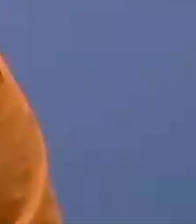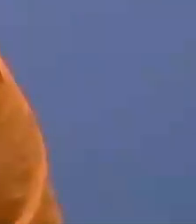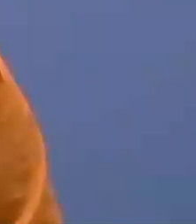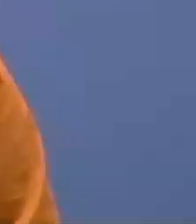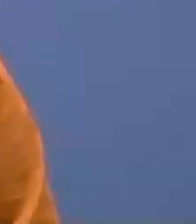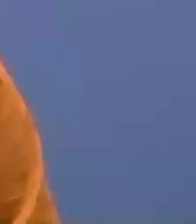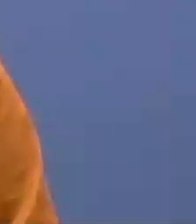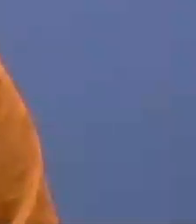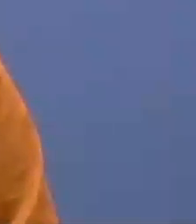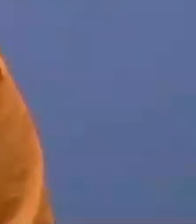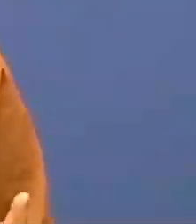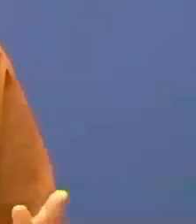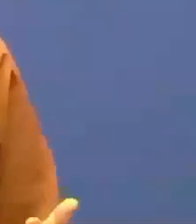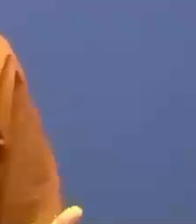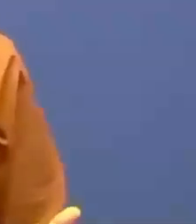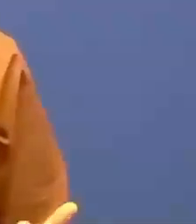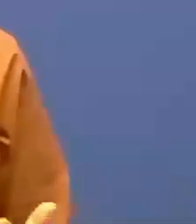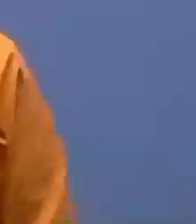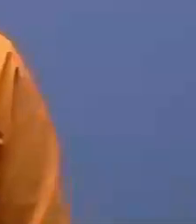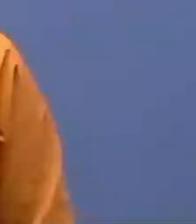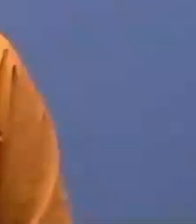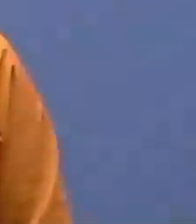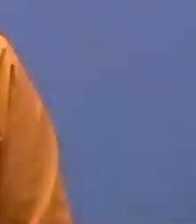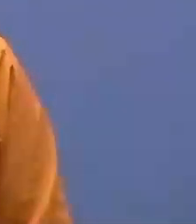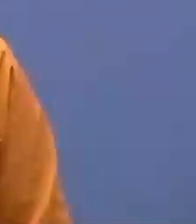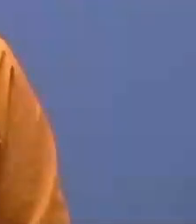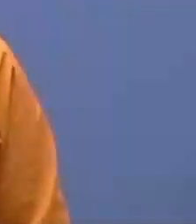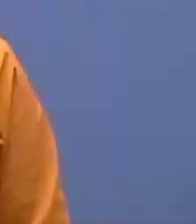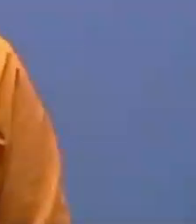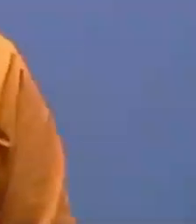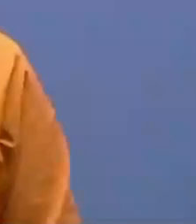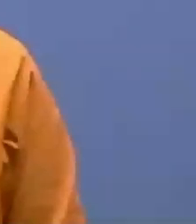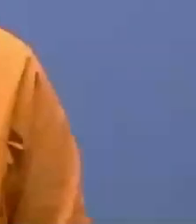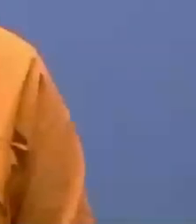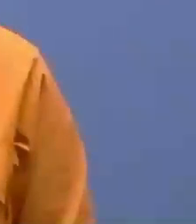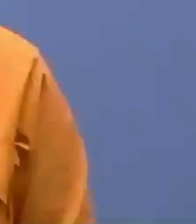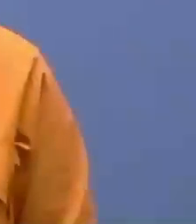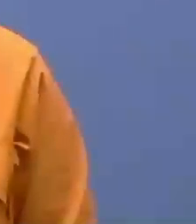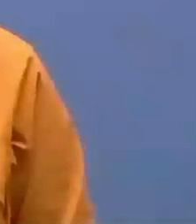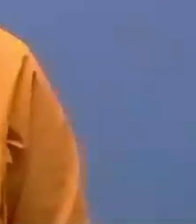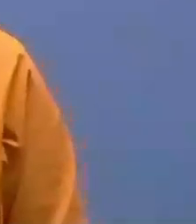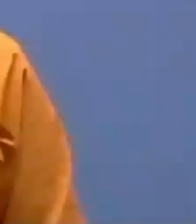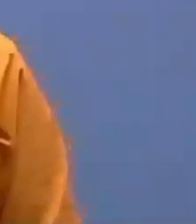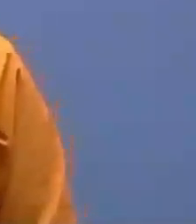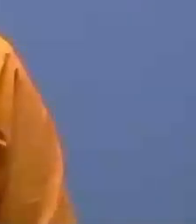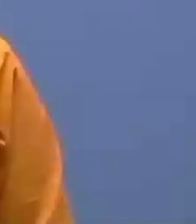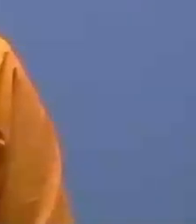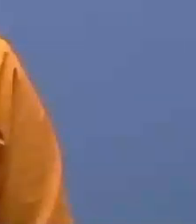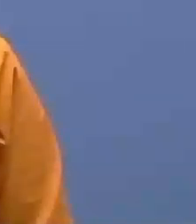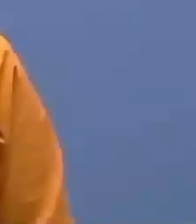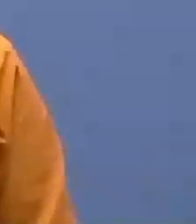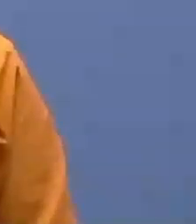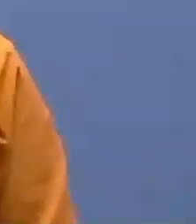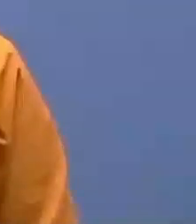实人生发生的事情，因为我们这里边的人呢都已经在我们的人生当中经历